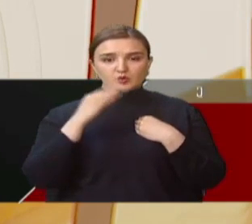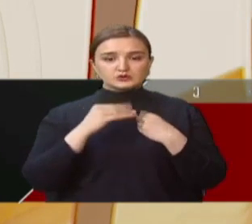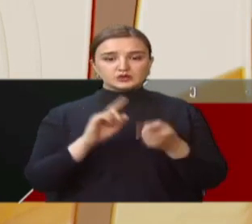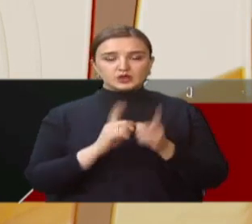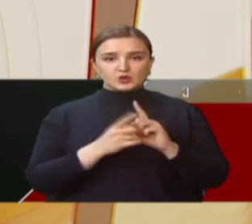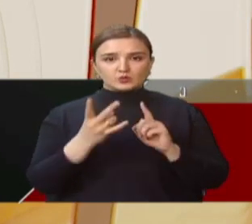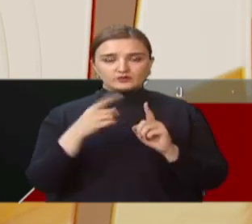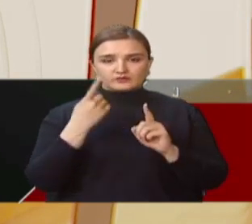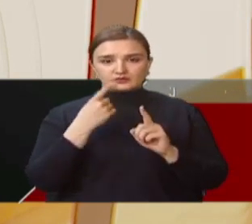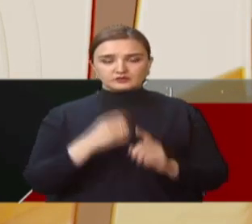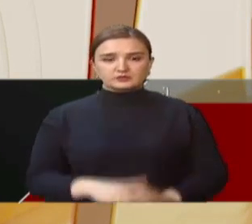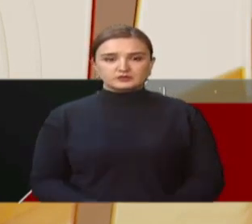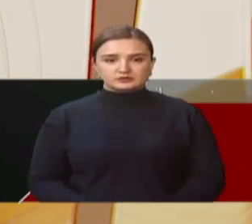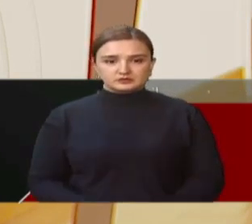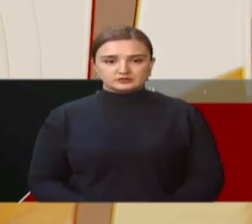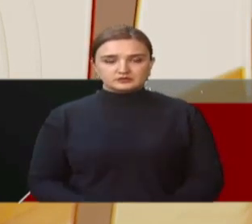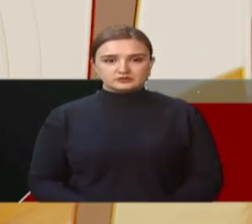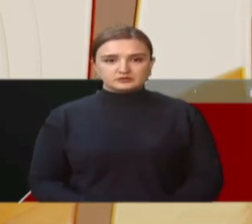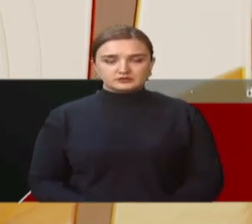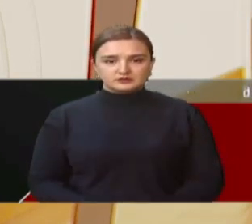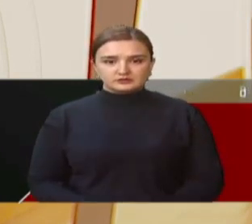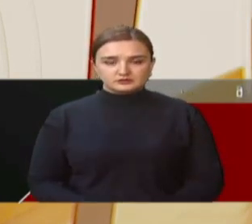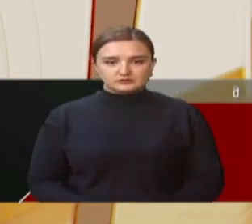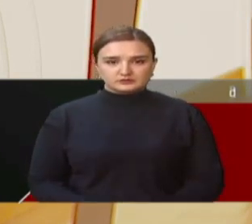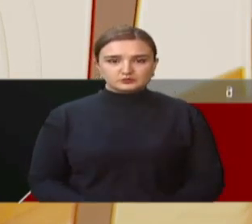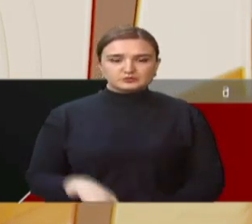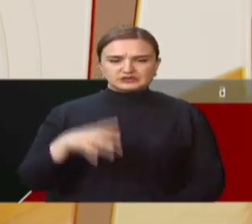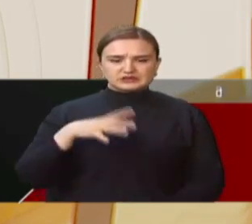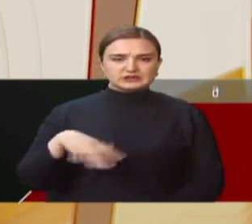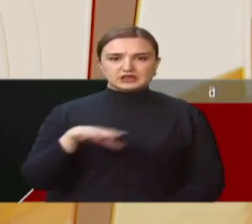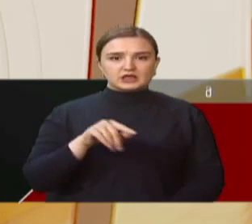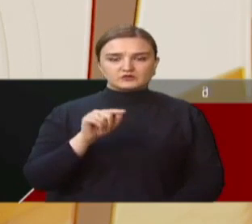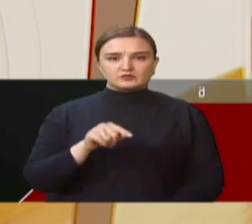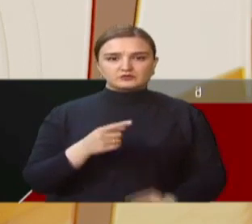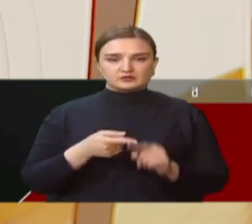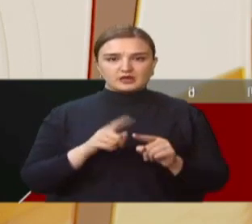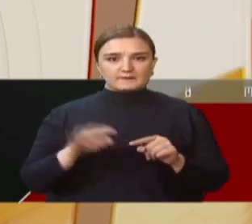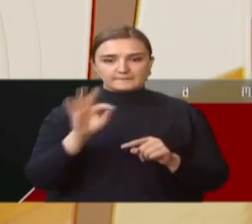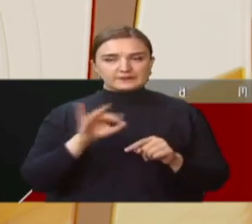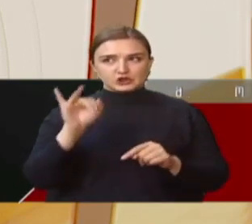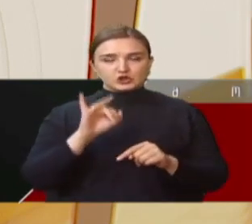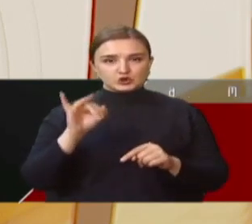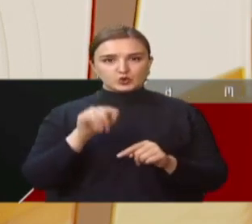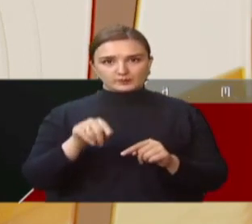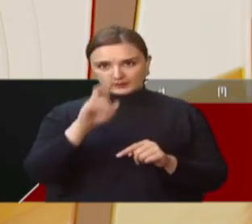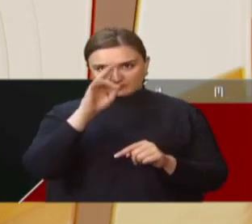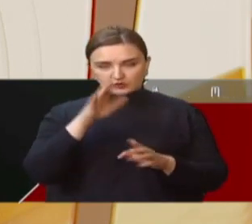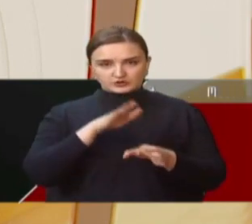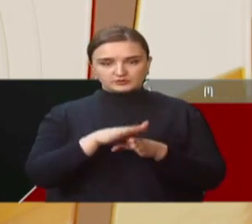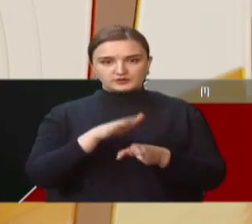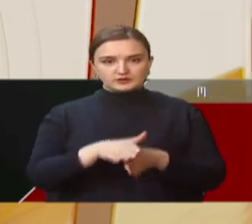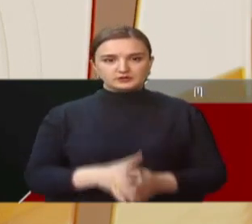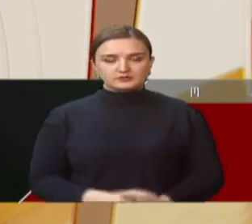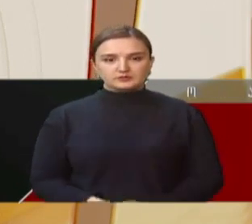რომ უკრაინის თავისუფლების ბრძოლამ პერსპექტივა გააჩინა საქართველოს რომ ამ ისტორიული მისია ამ თაობამ შეასრულოს და